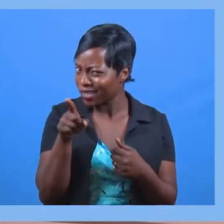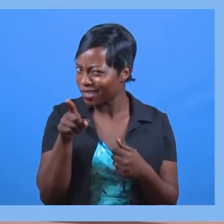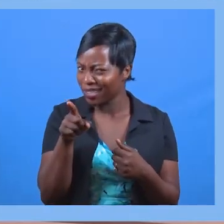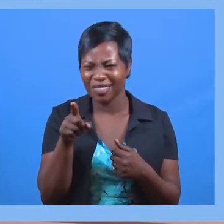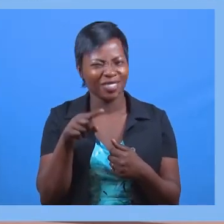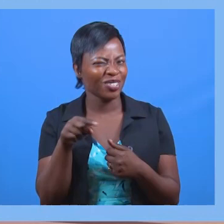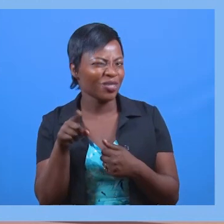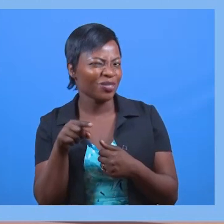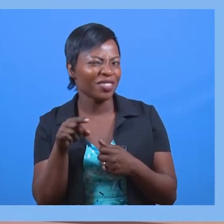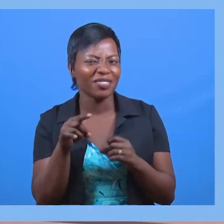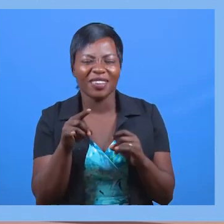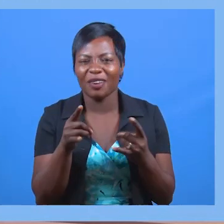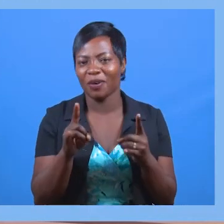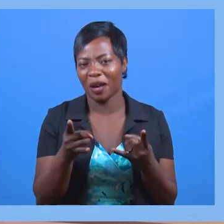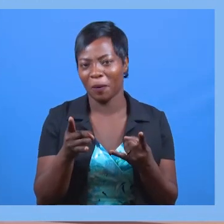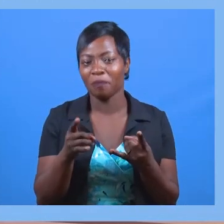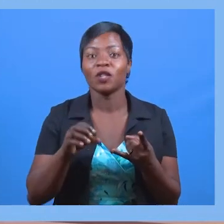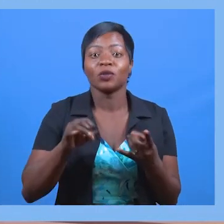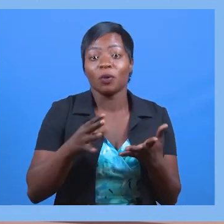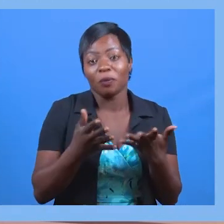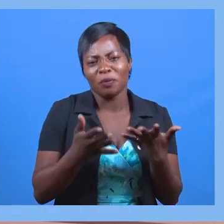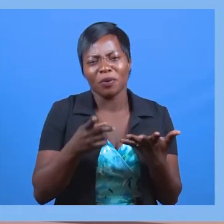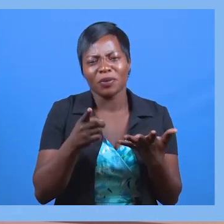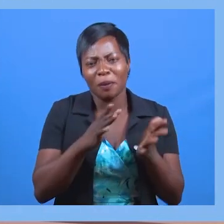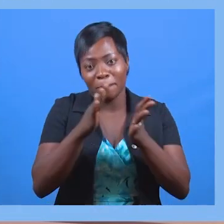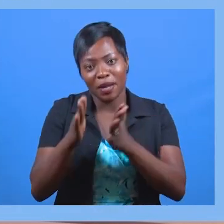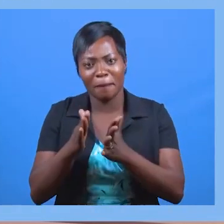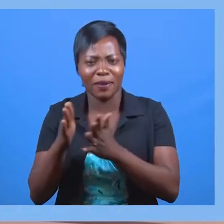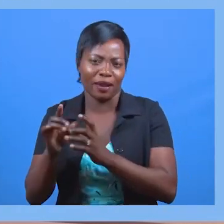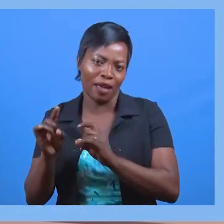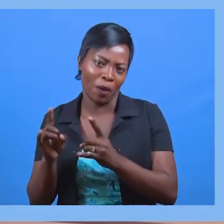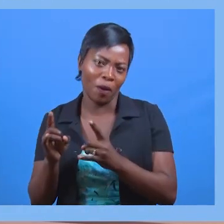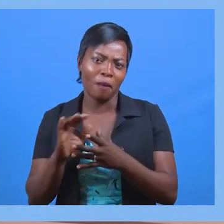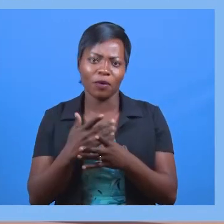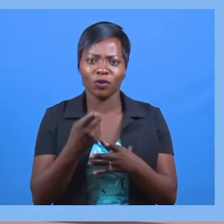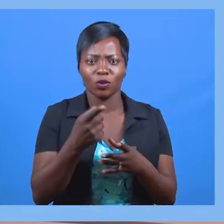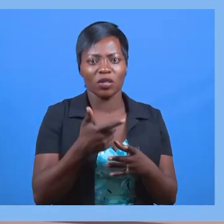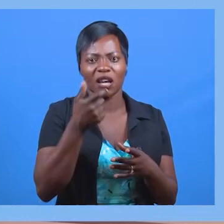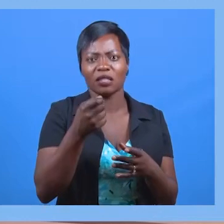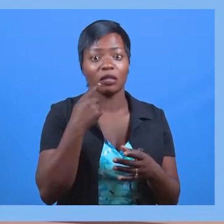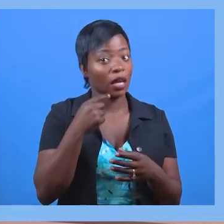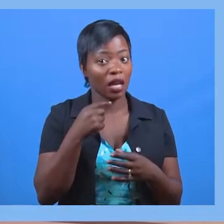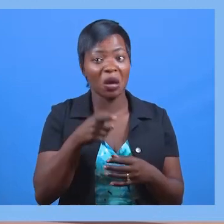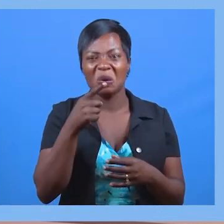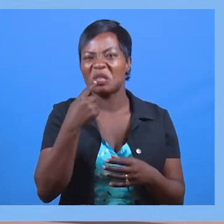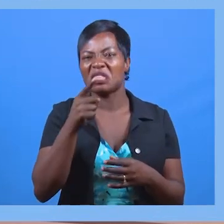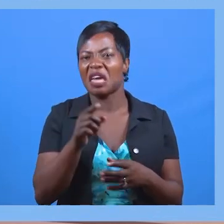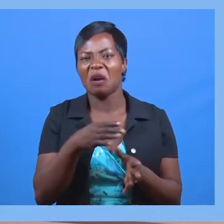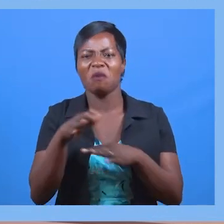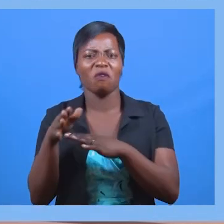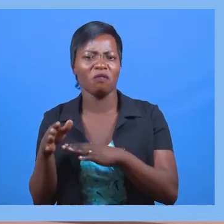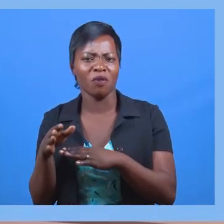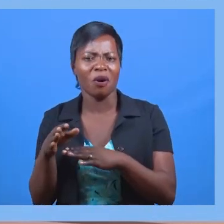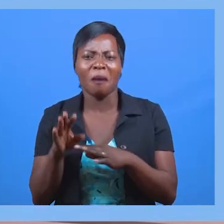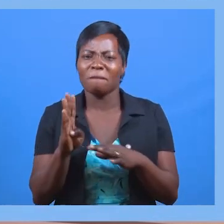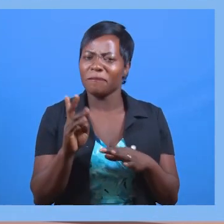Hazvina kutinakira here kuti tizive marongero? Nokuti kazhinji kana munhu akabvunza zvinonzi ndadzingwa, ndadadirwa, asi